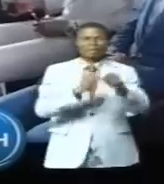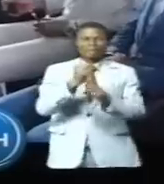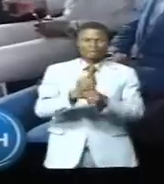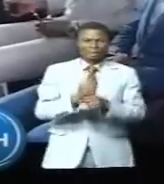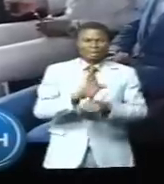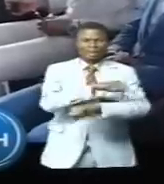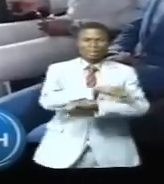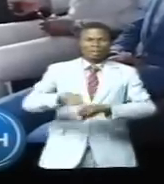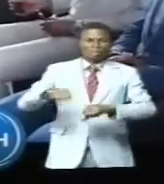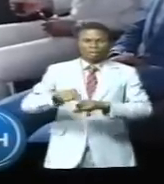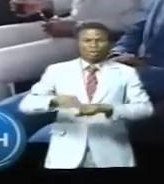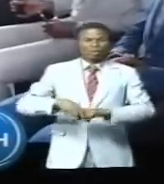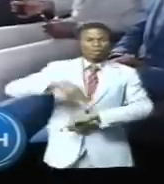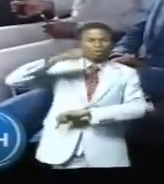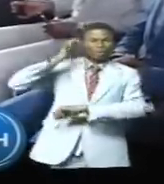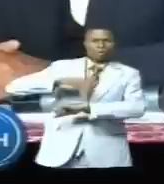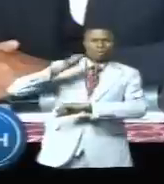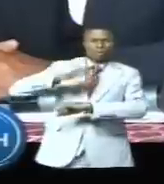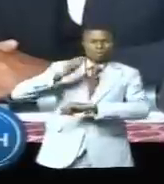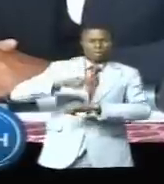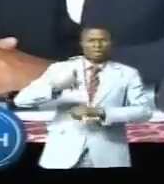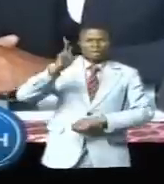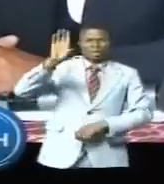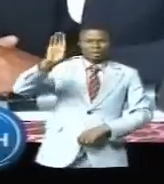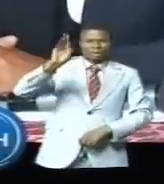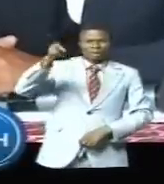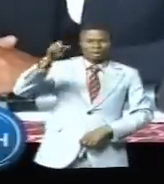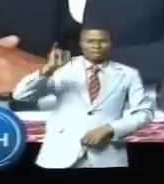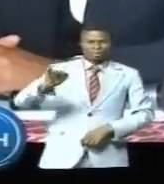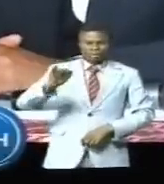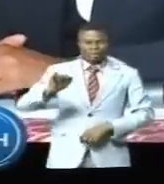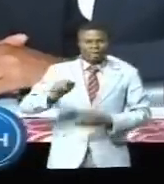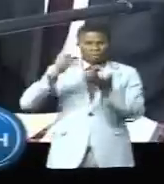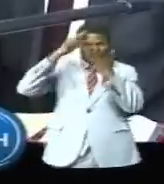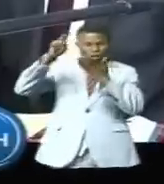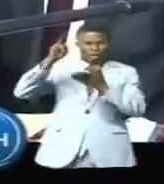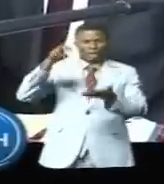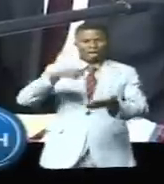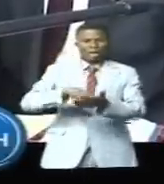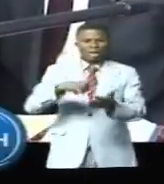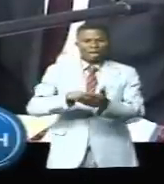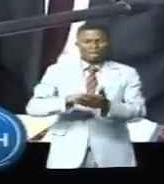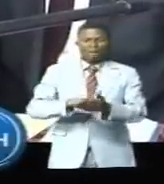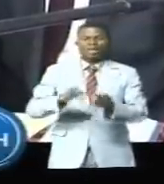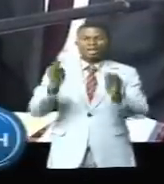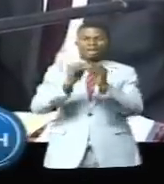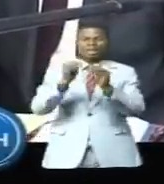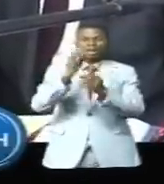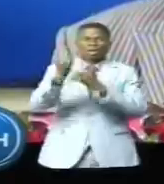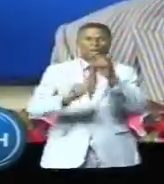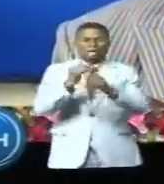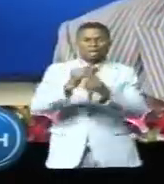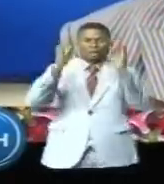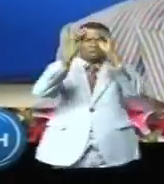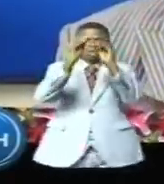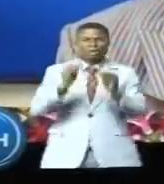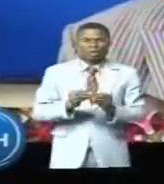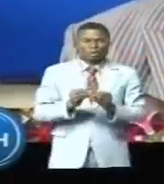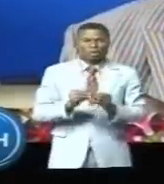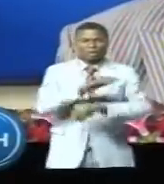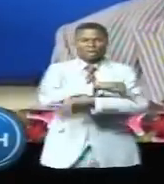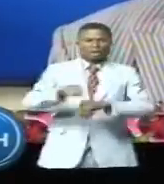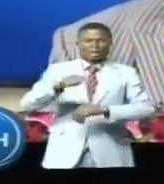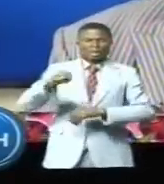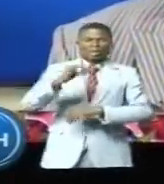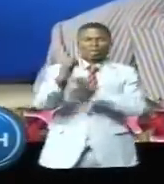les scientifiques réfléchissent à l'Université protestante du Congo au travers d'un colloque international pour faire le bilan de cette instance